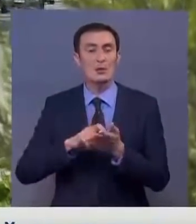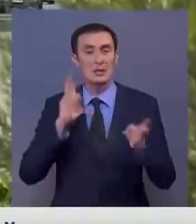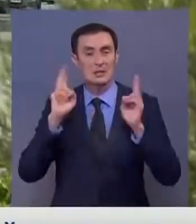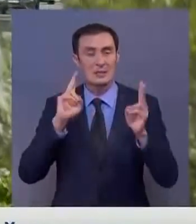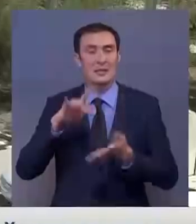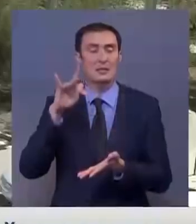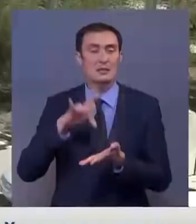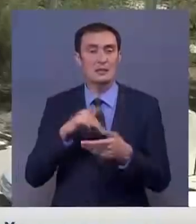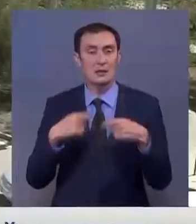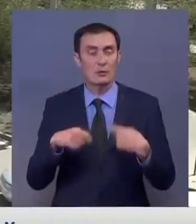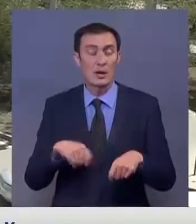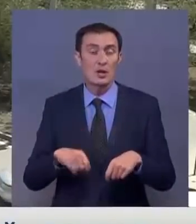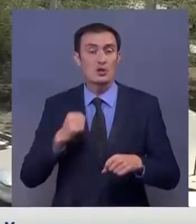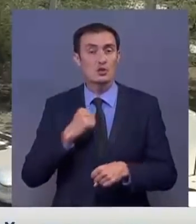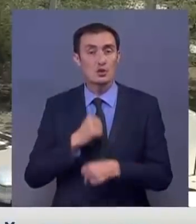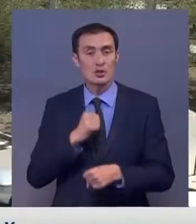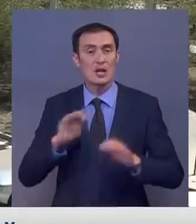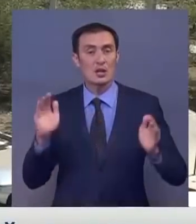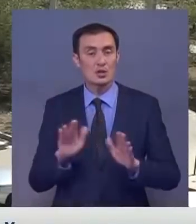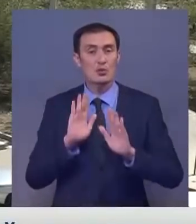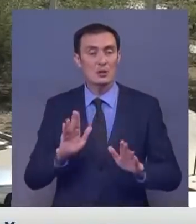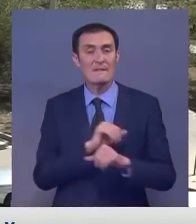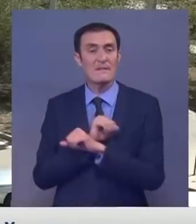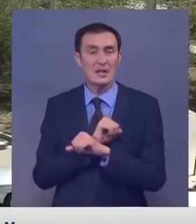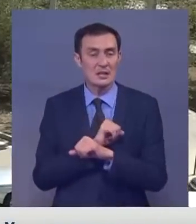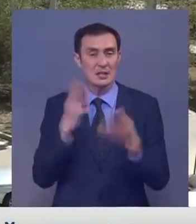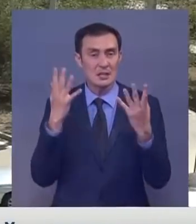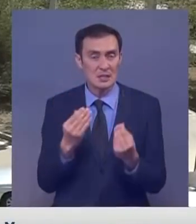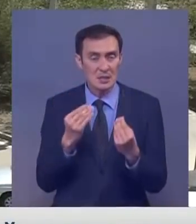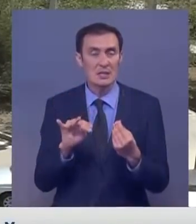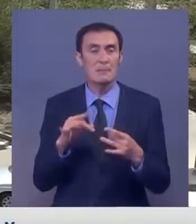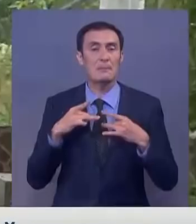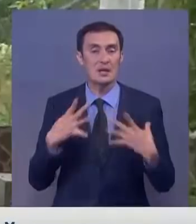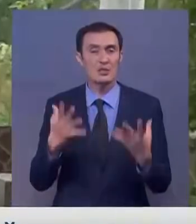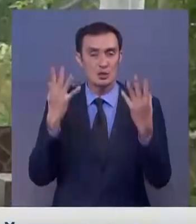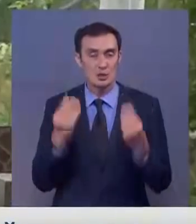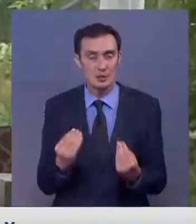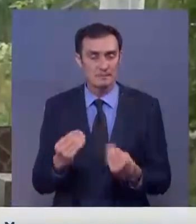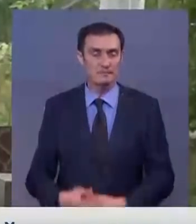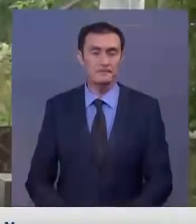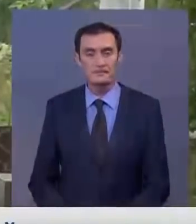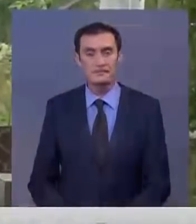торговые центры. Жесткие ограничения сохранят только в выходные и праздничные дни.